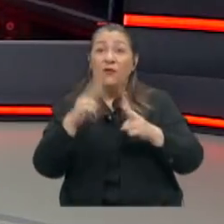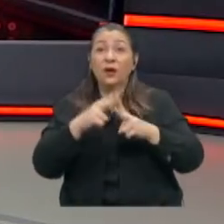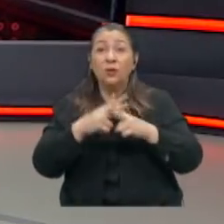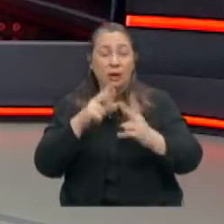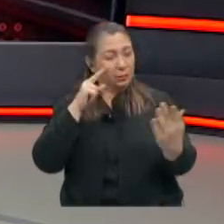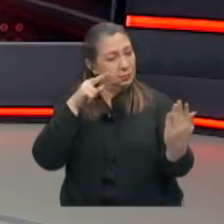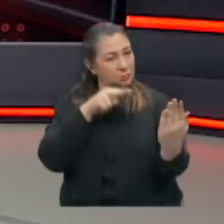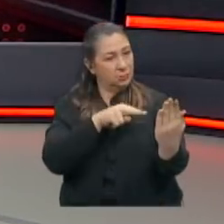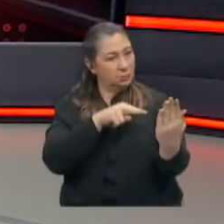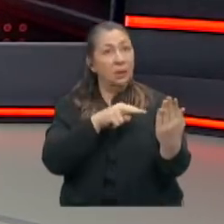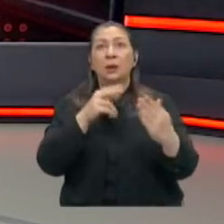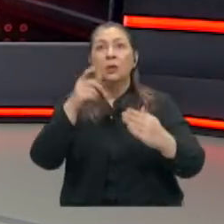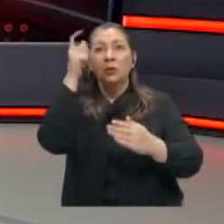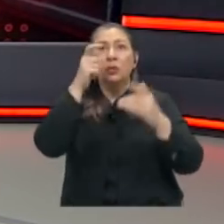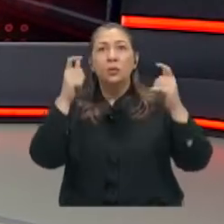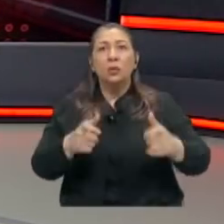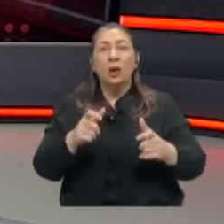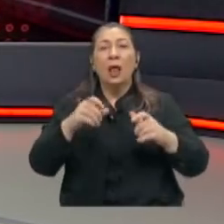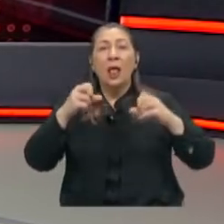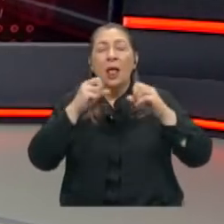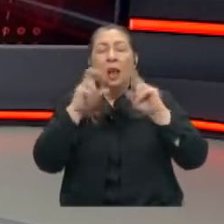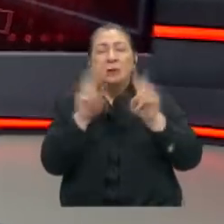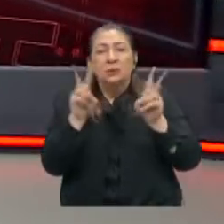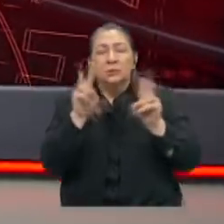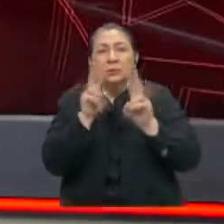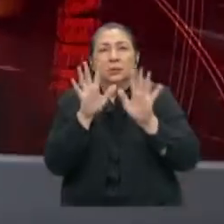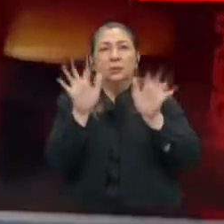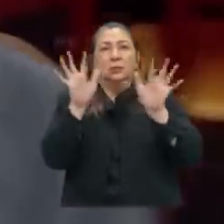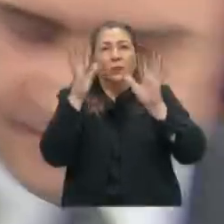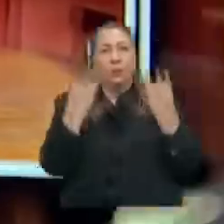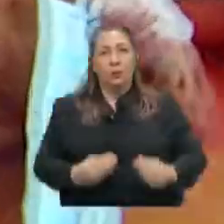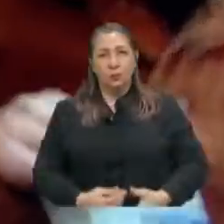faturalara bakıldığında memleketi adeta elektrik çarptı.